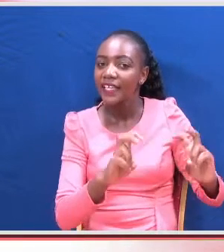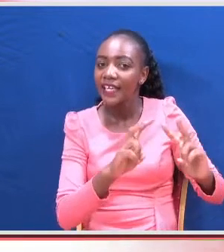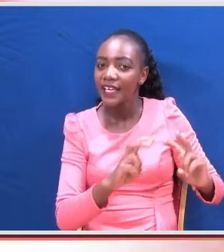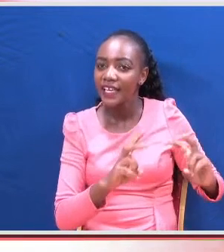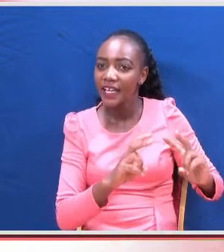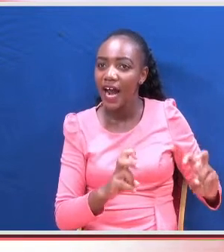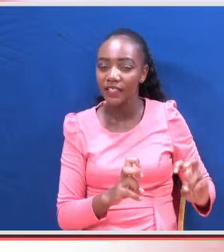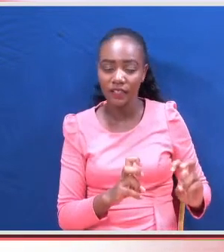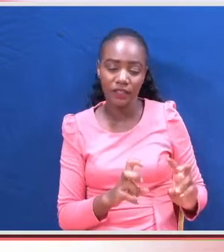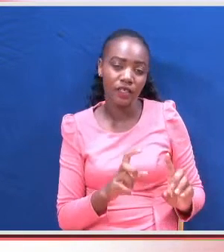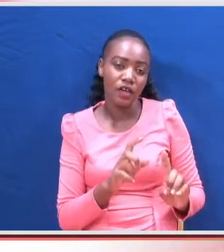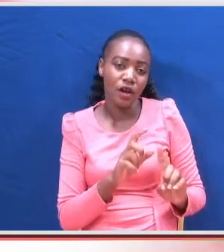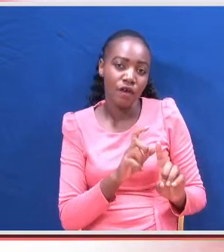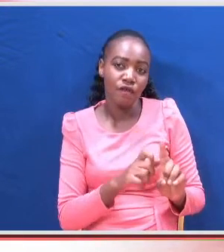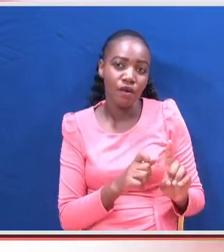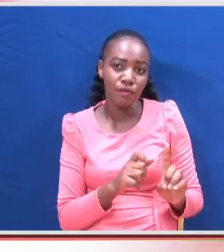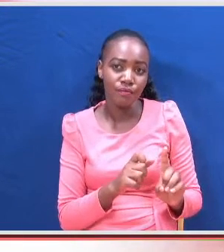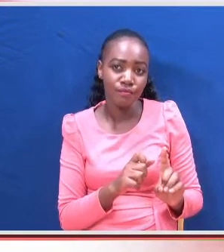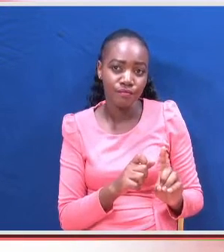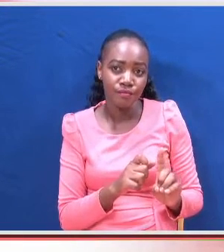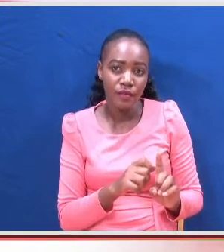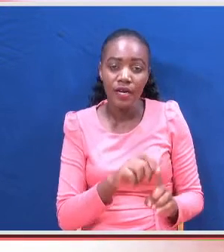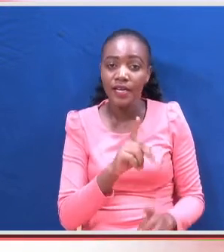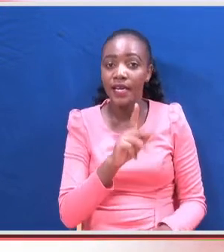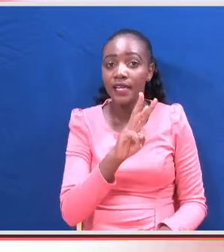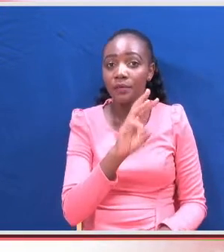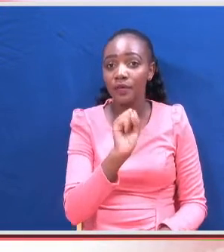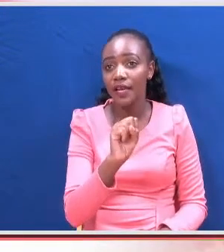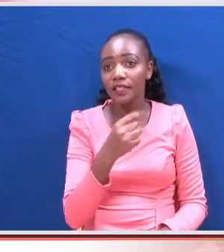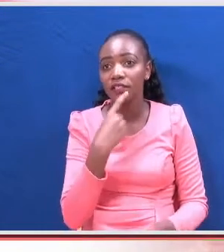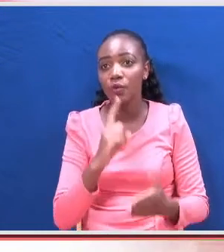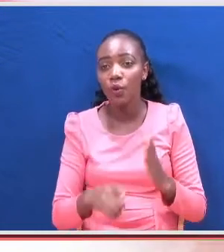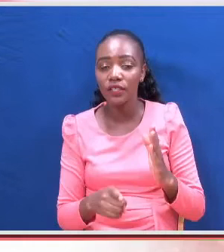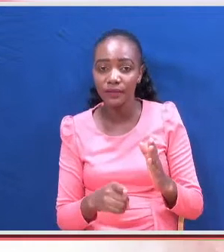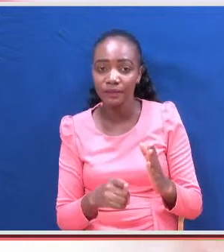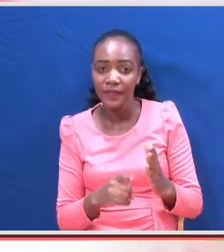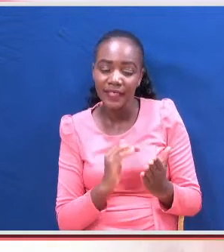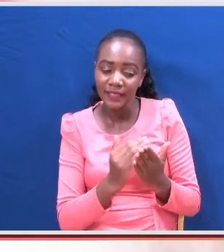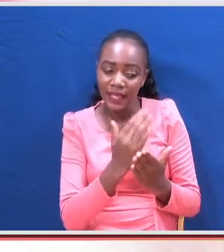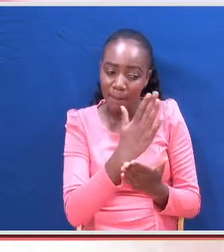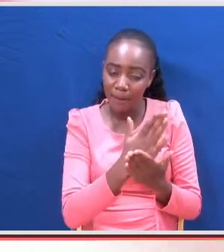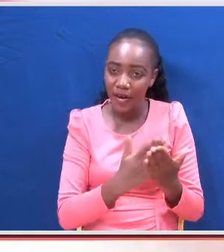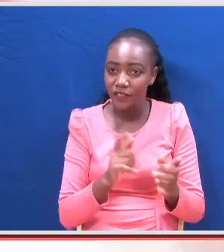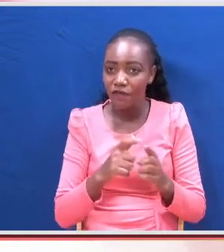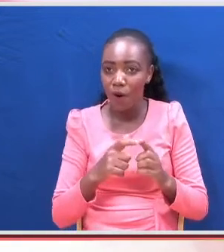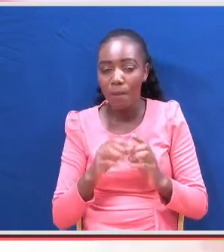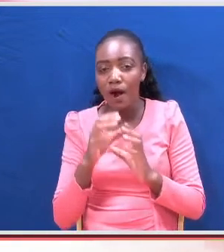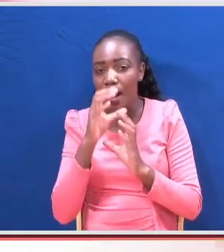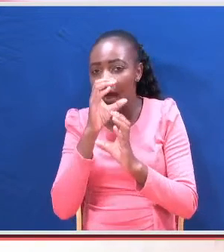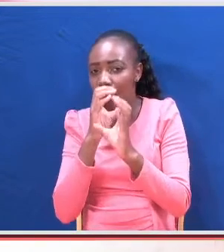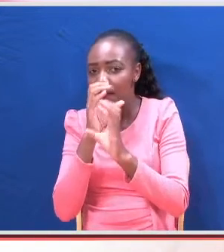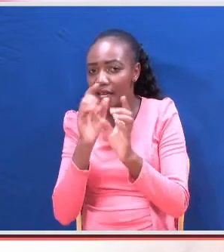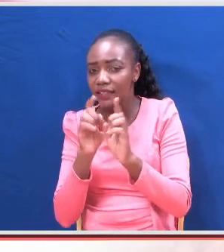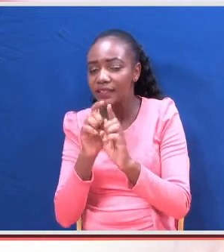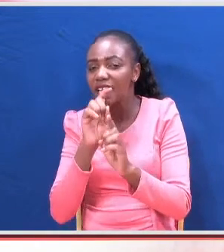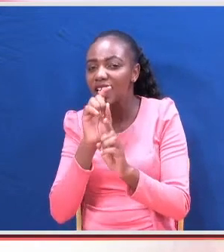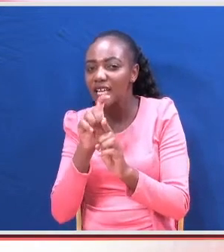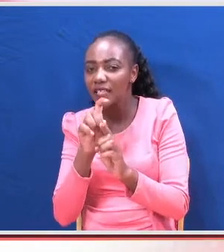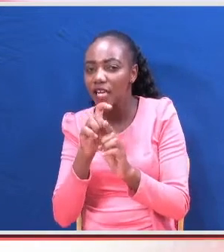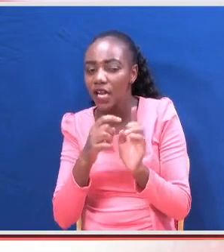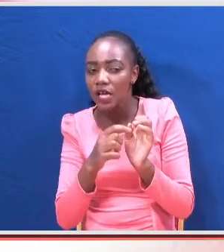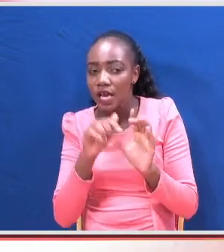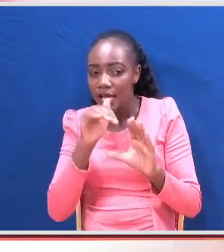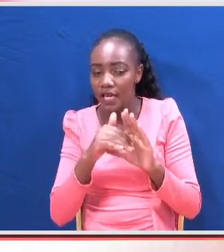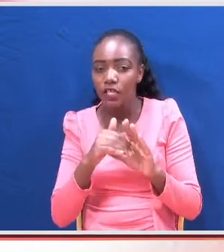kuwalinda wanyama duniani, sampuli zilizotolewa kutoka kwa nyama za nguruwe na kuku ziliashiria kuwa na kwenye